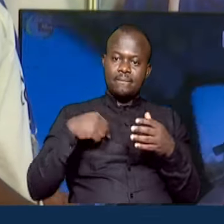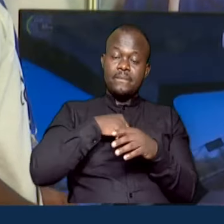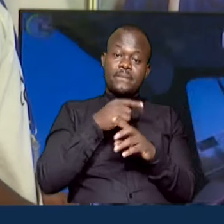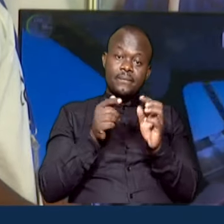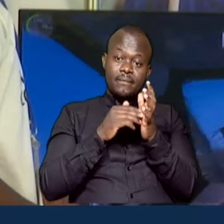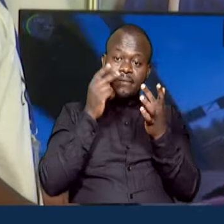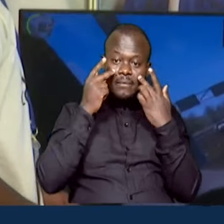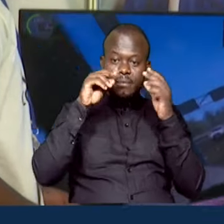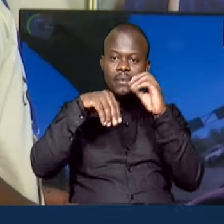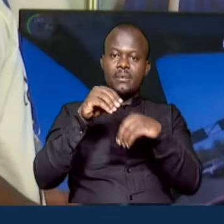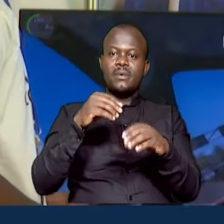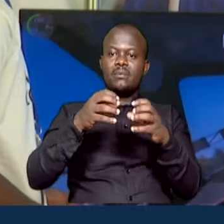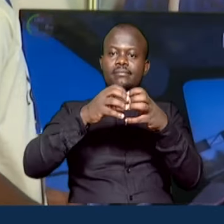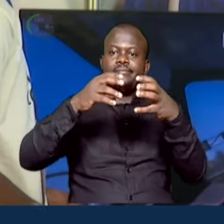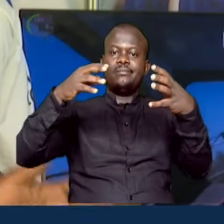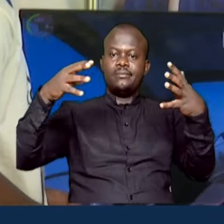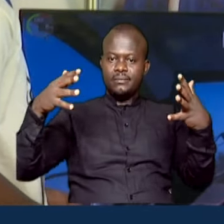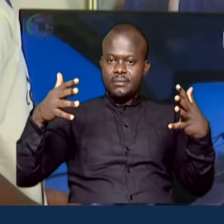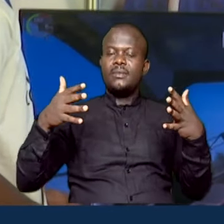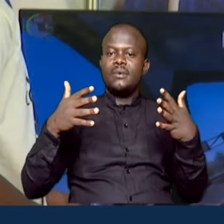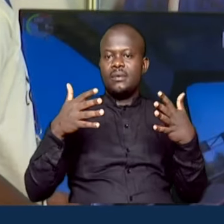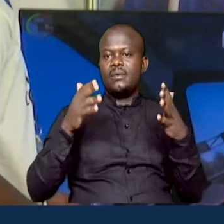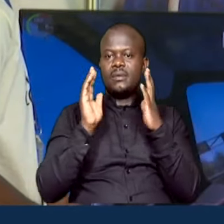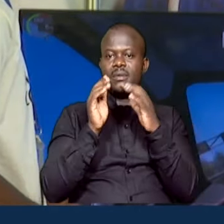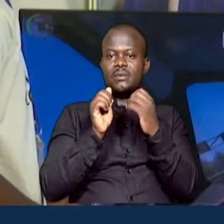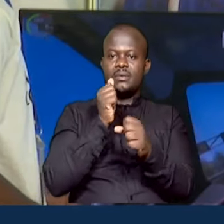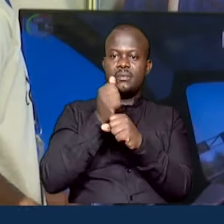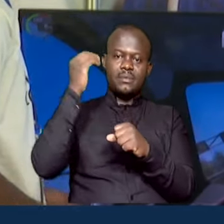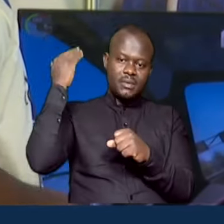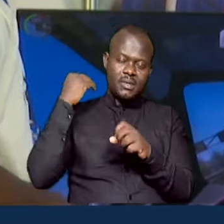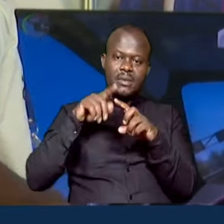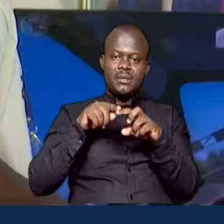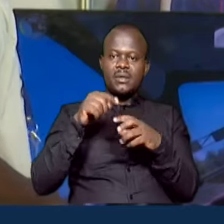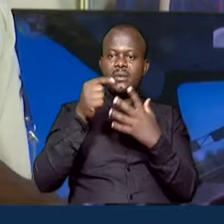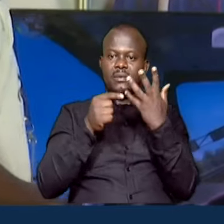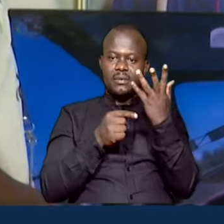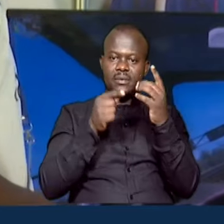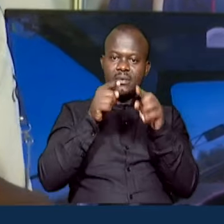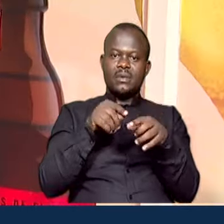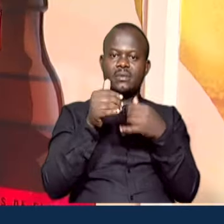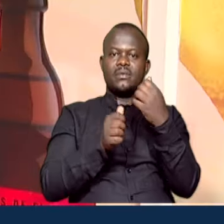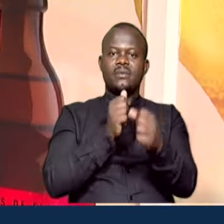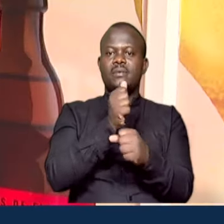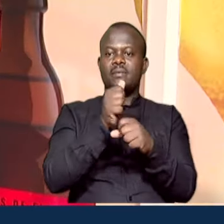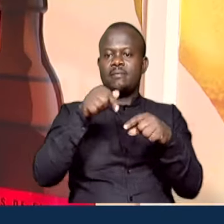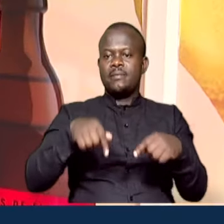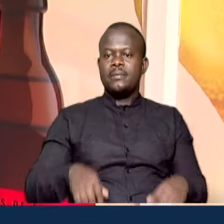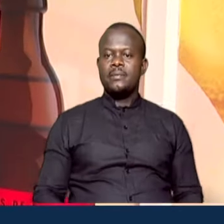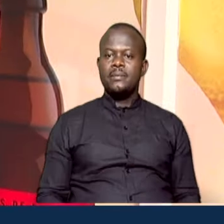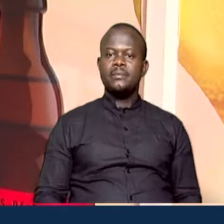ko umusaruro uri kugenda wiyongeraho papa y'umwaka ushize bitewe na products twasanye no mwaka nta kibazo.